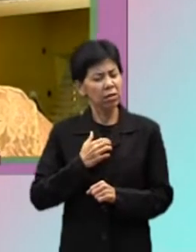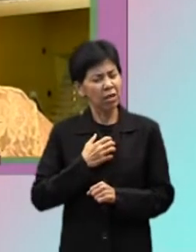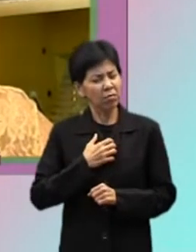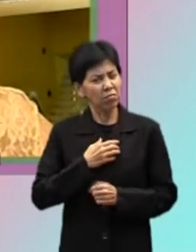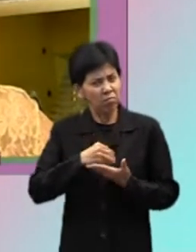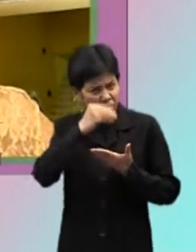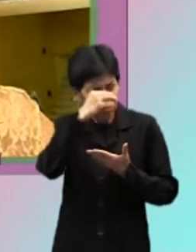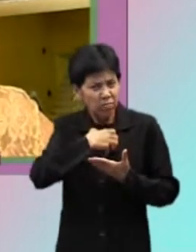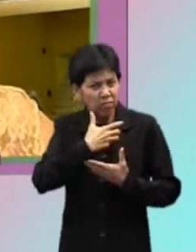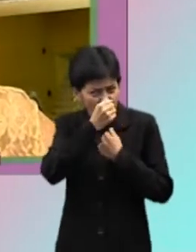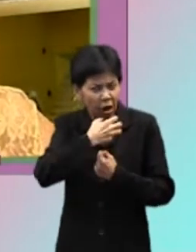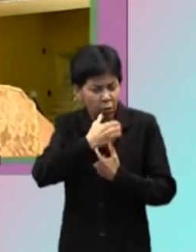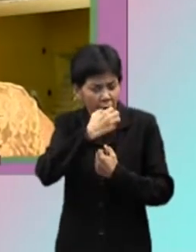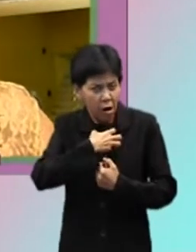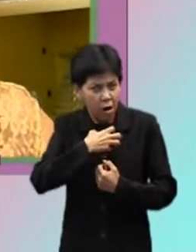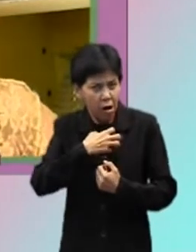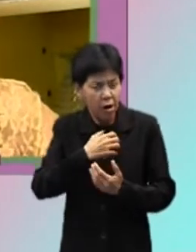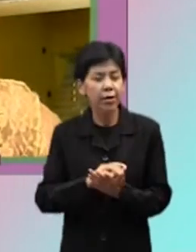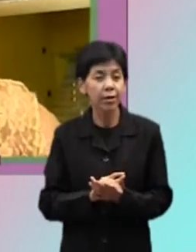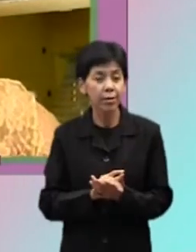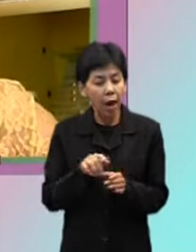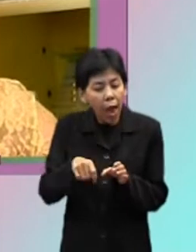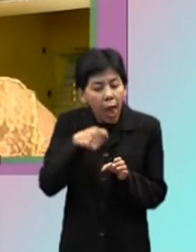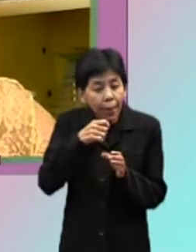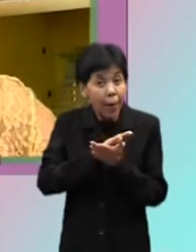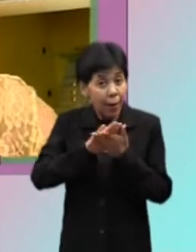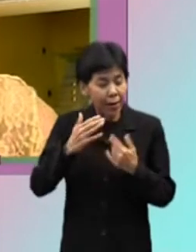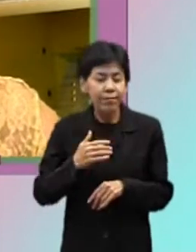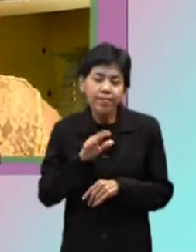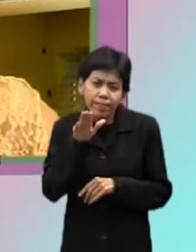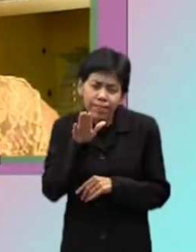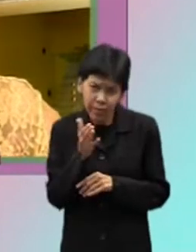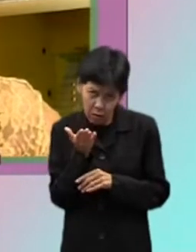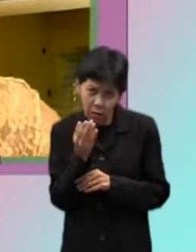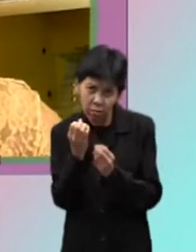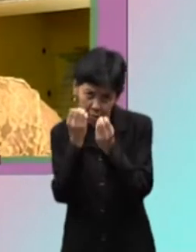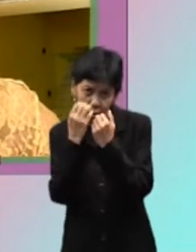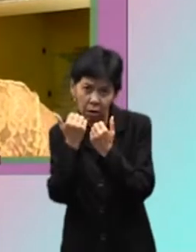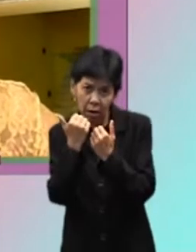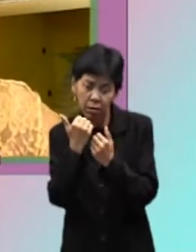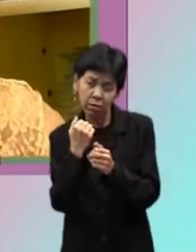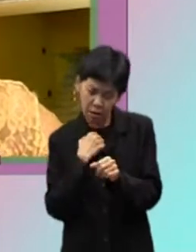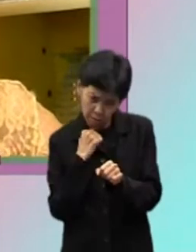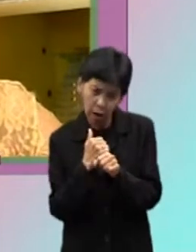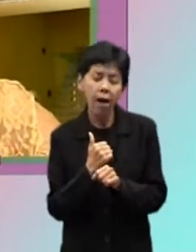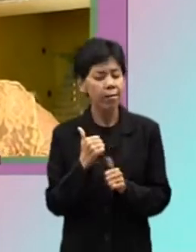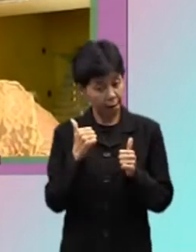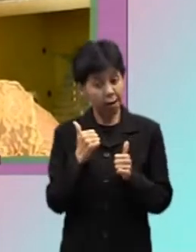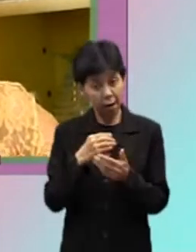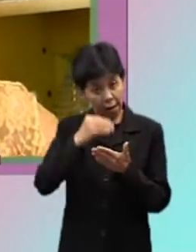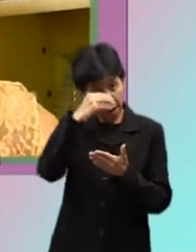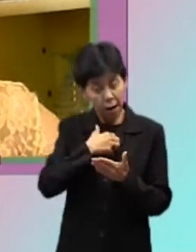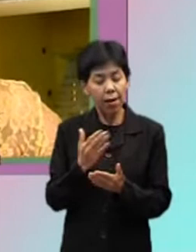ากจะใฝ่ฝันแล้วก็อยากจะรู้เรื่องนี้มากในขณะที่ทานเสร็จเรียบร้อยก็เลยขอเขาเรียนแบบว่าอยากทำเป็นเขาก็บอกโอเคถ้าอยู่อย